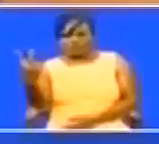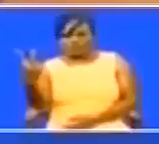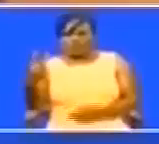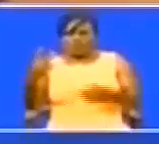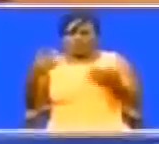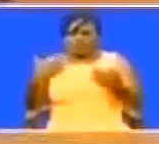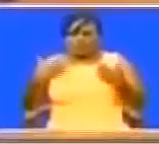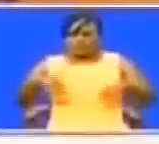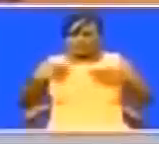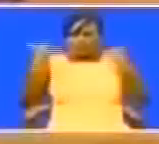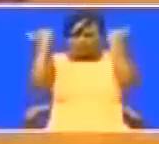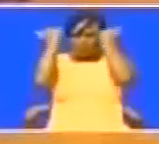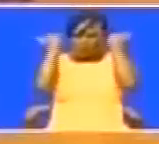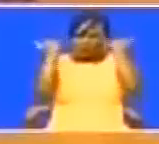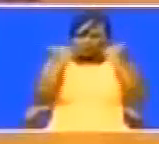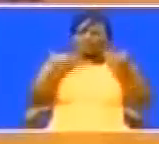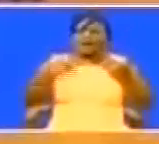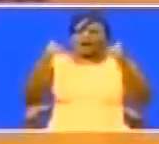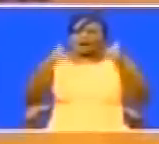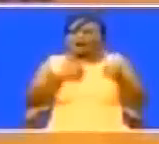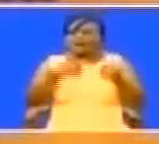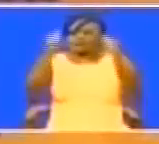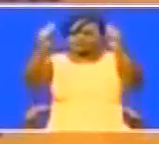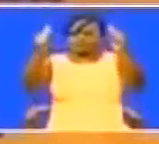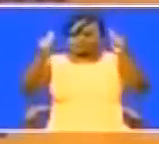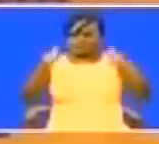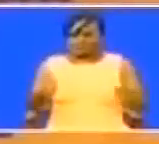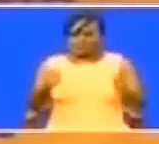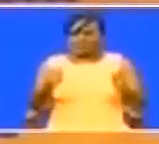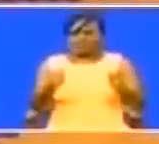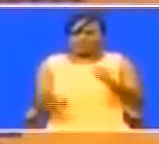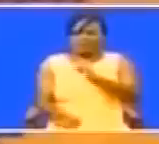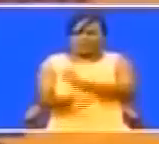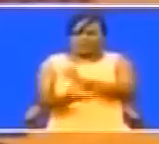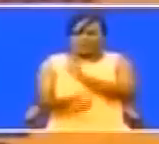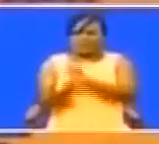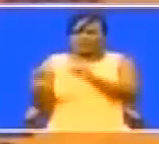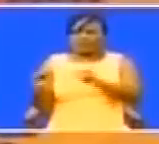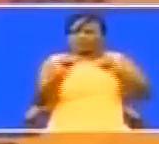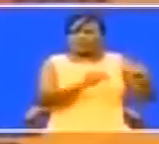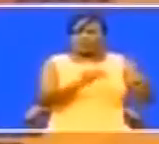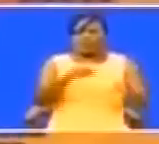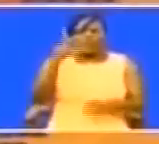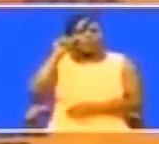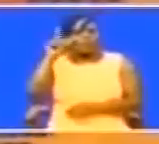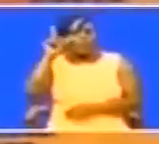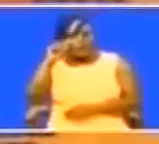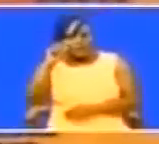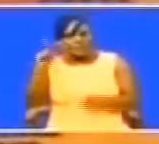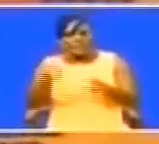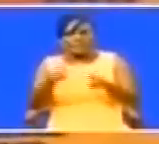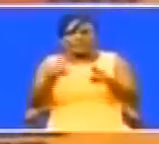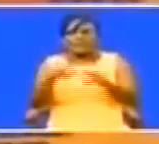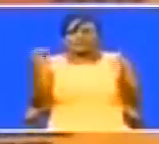wamefunguliwa mashtaka ya kuweka mabango ya kutangaza huduma za uganga mjini Mombasa bila idhini na bila kulipia ada